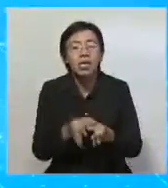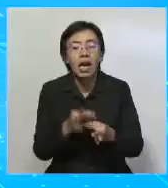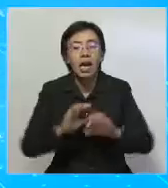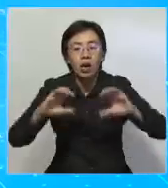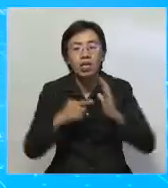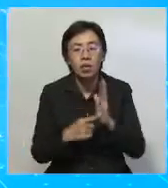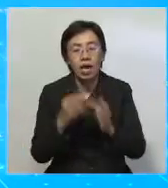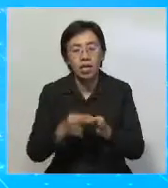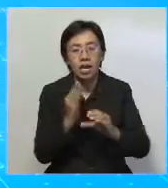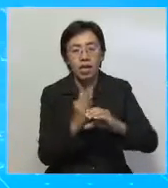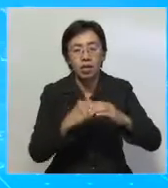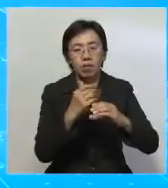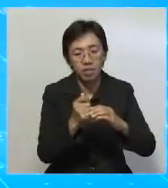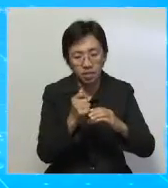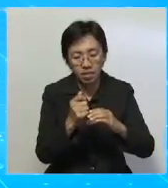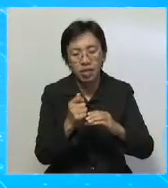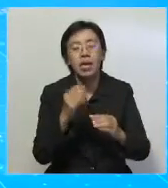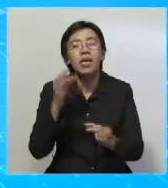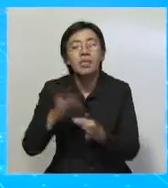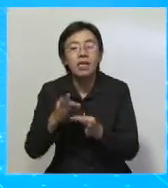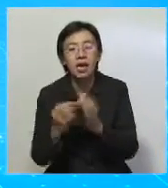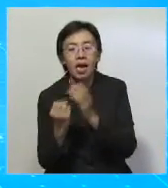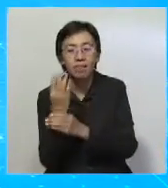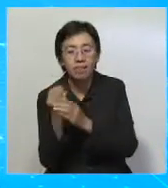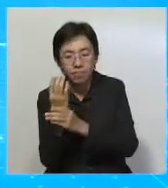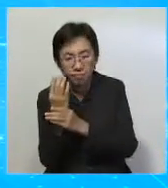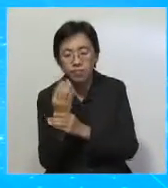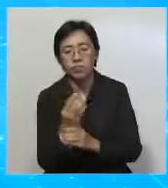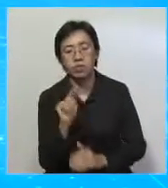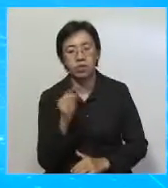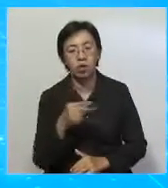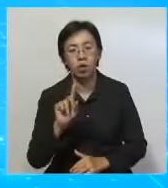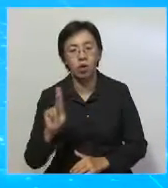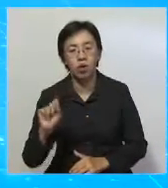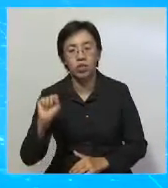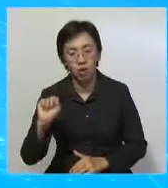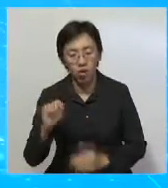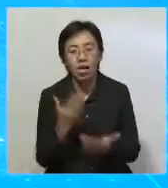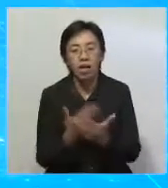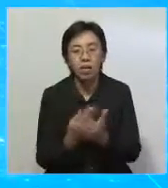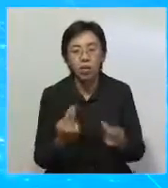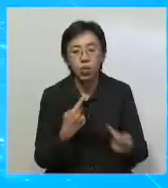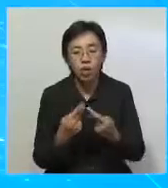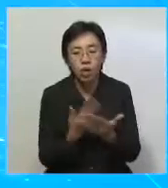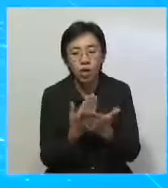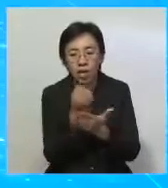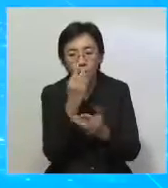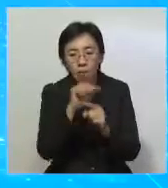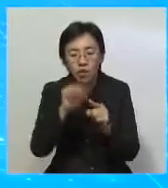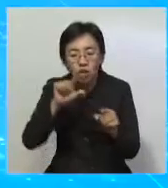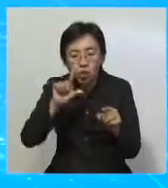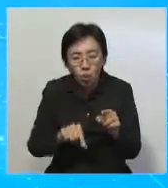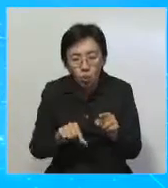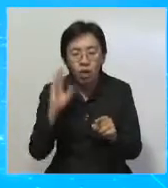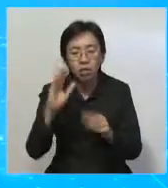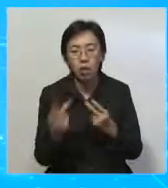ธนาคารออมสินธนาคารเพื่อการเกษตรและสหกรณ์การเกษตรหรือว่าธกส.มาให้สินเชื่อดอกเบี้ยต่ำค่ะก็จะทำให้ผู้มีรายได้น้อยค่ะ